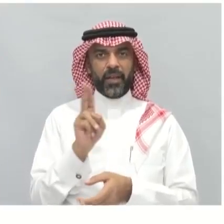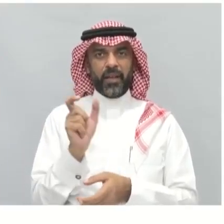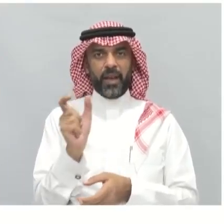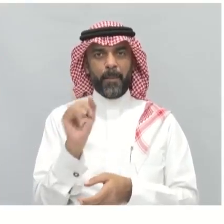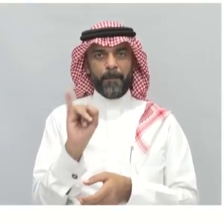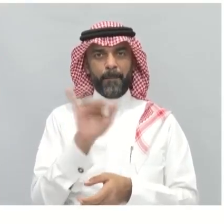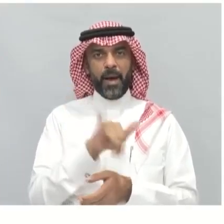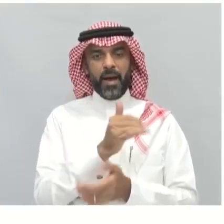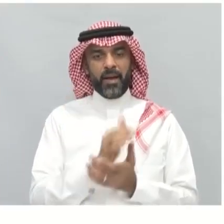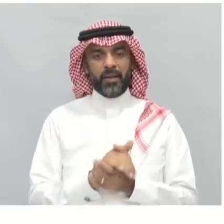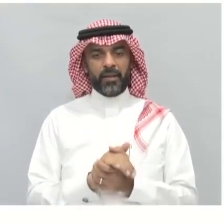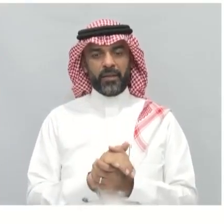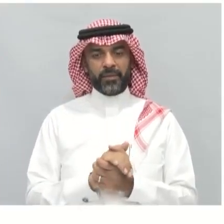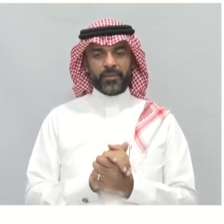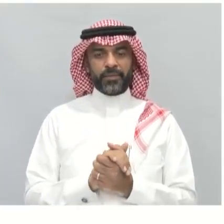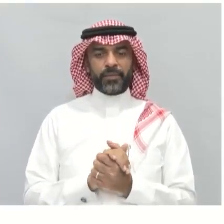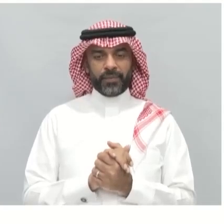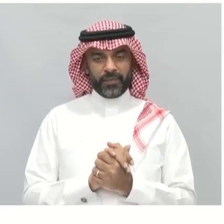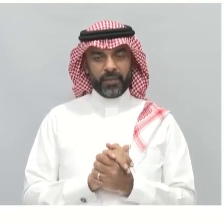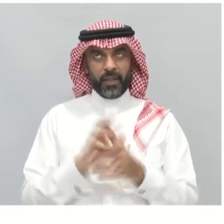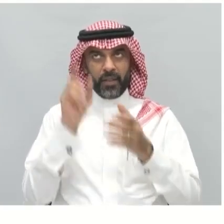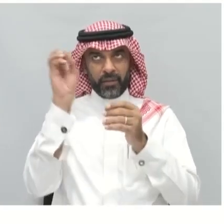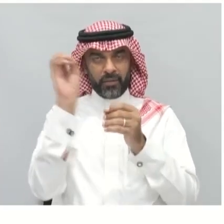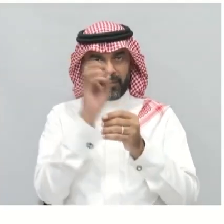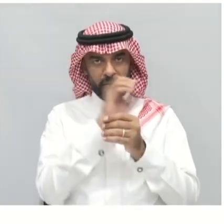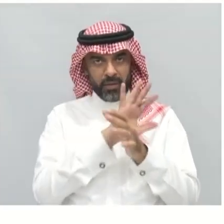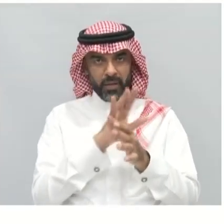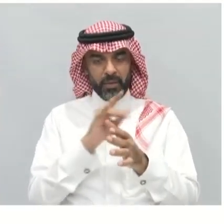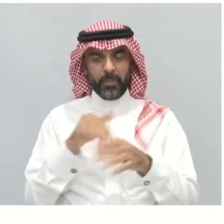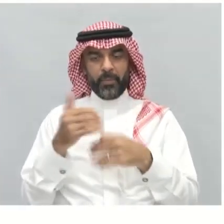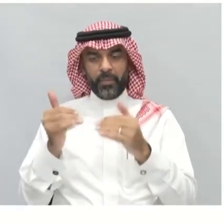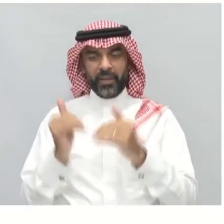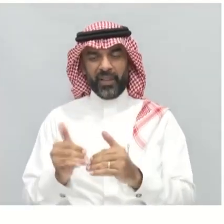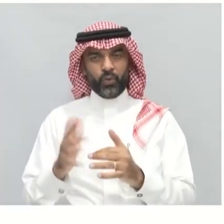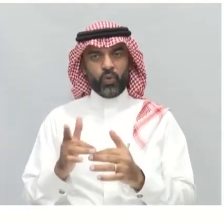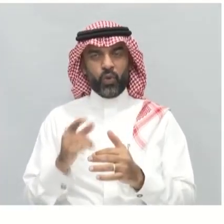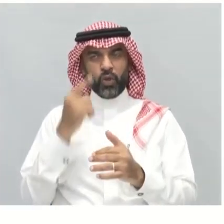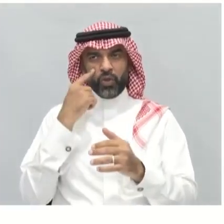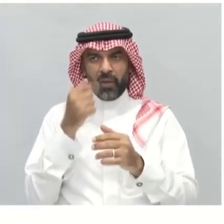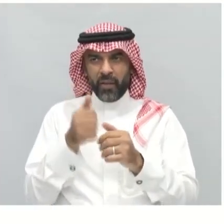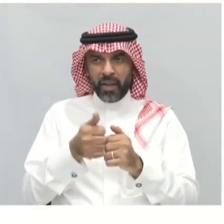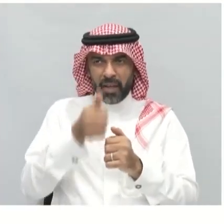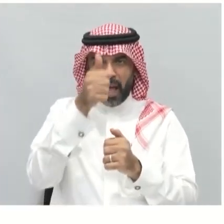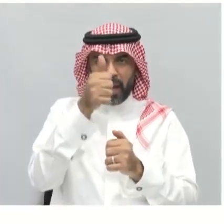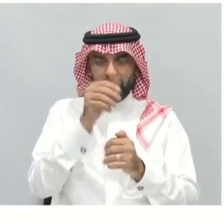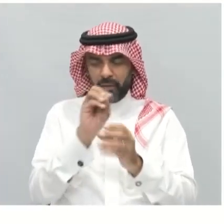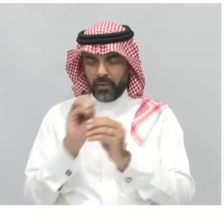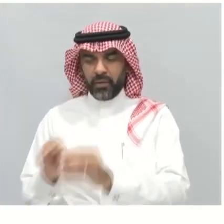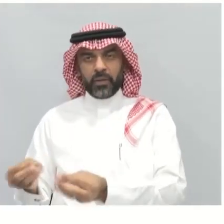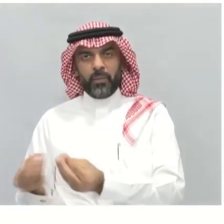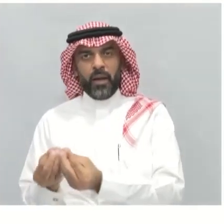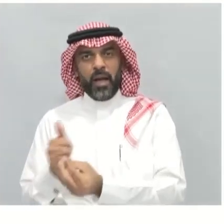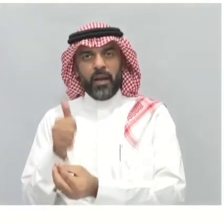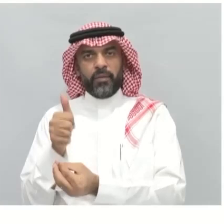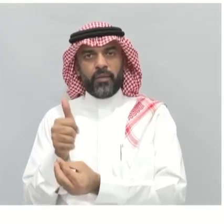نمى بعد نسخ هذه الكلمات يقول اصنف الكلمات السابقه وفق نهاياتها صنف هذه